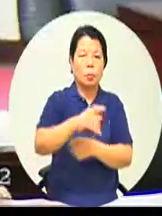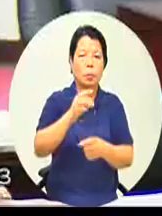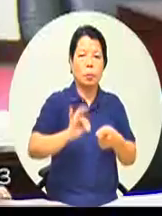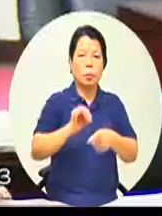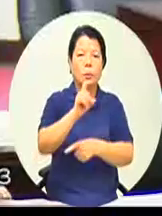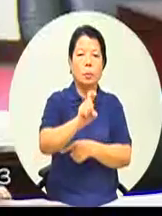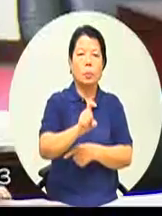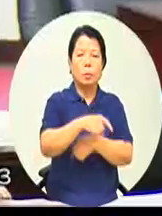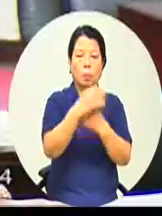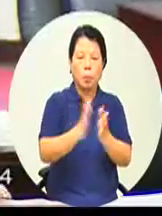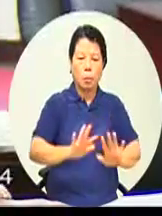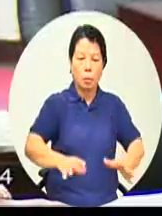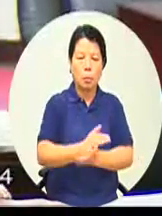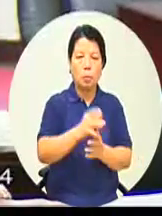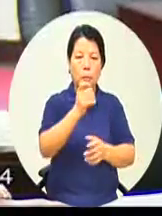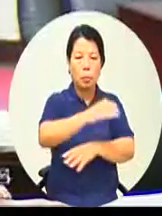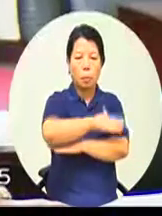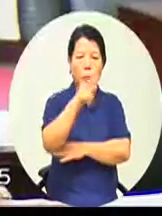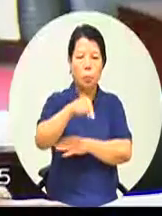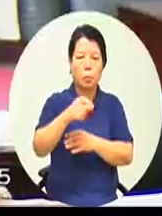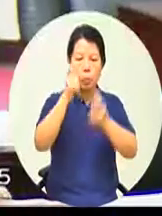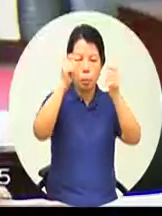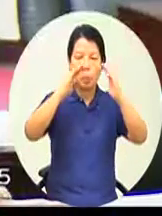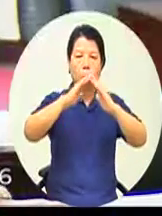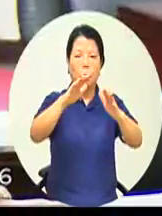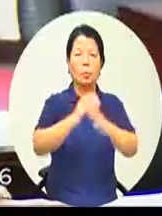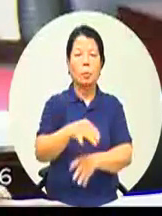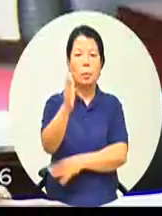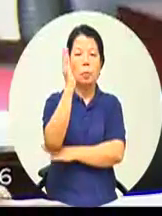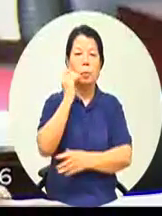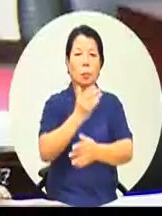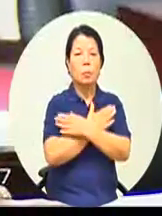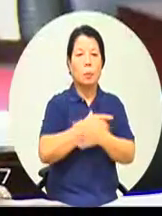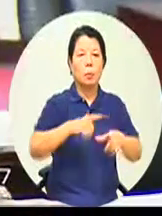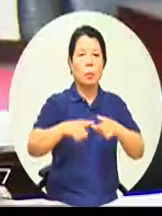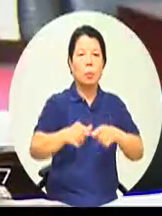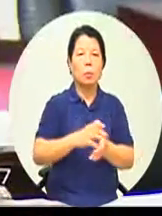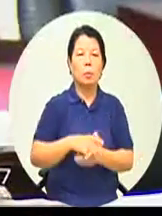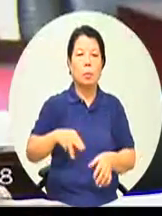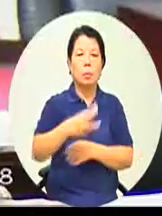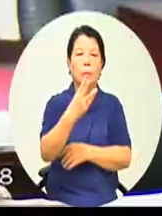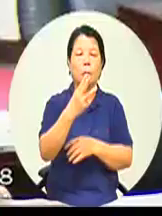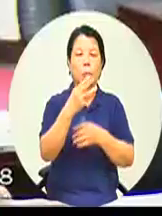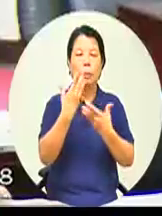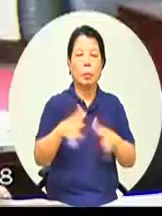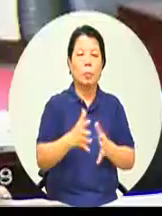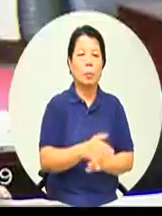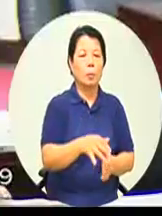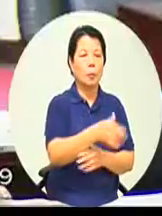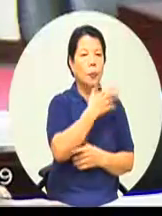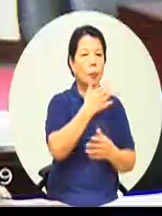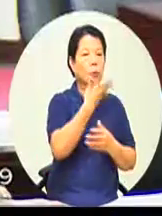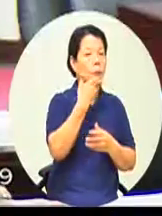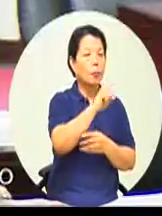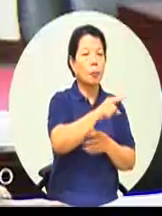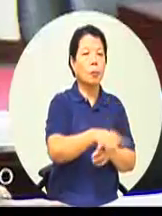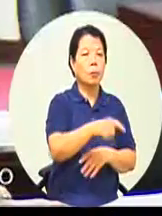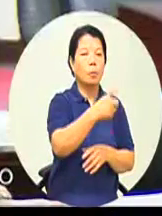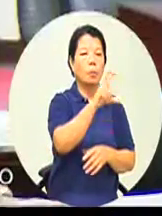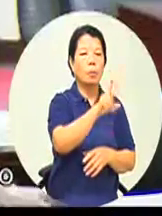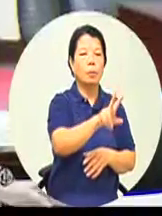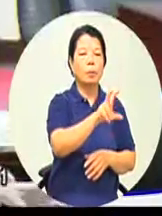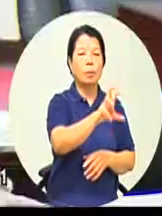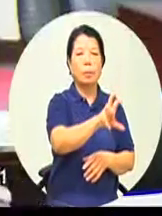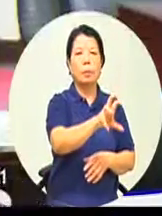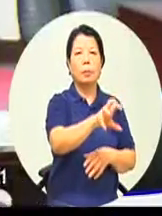今天的新闻我们高雄市呢在公立幼儿园的部分要增加300班，那非营利幼儿园的部分是18班，